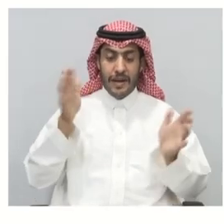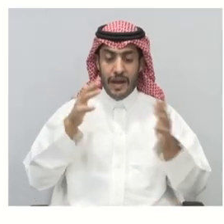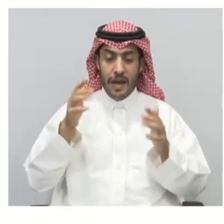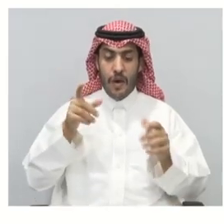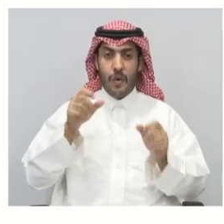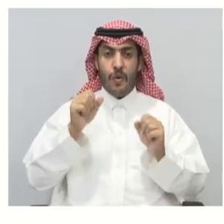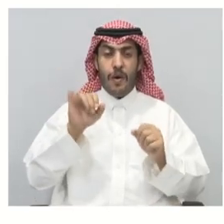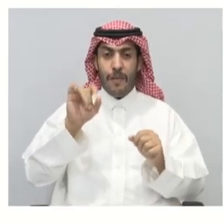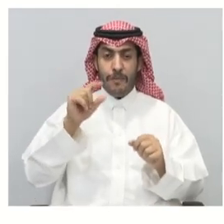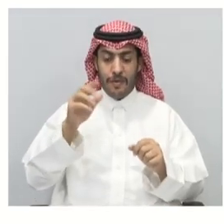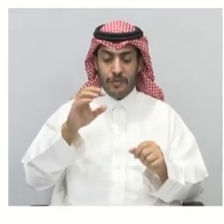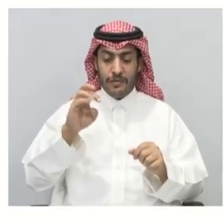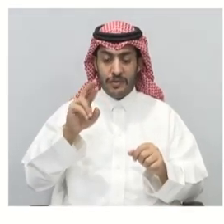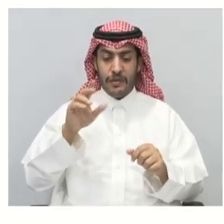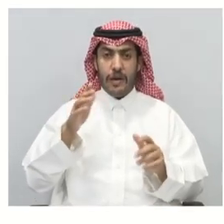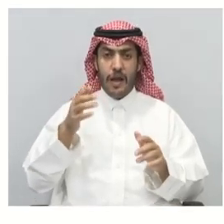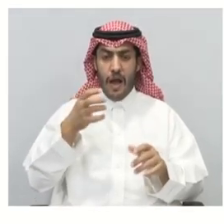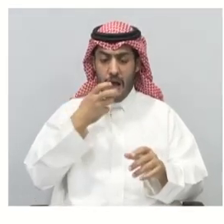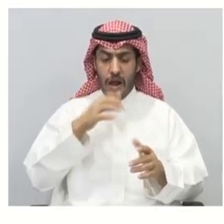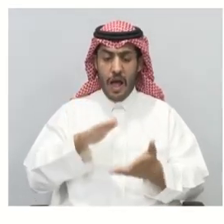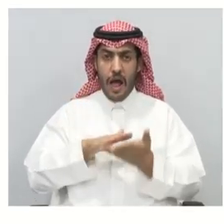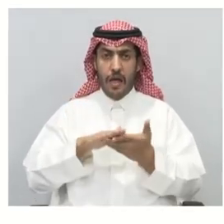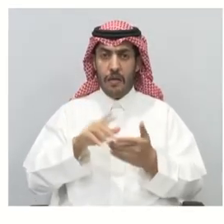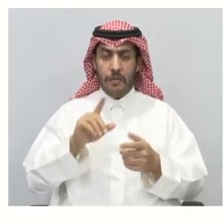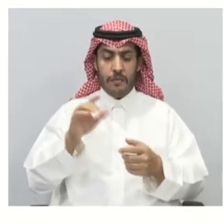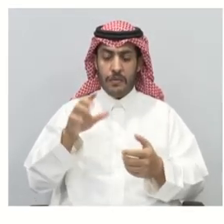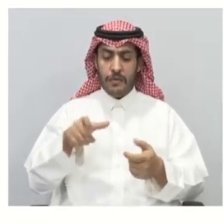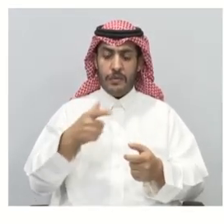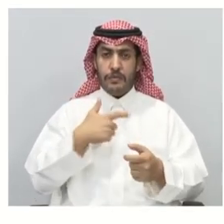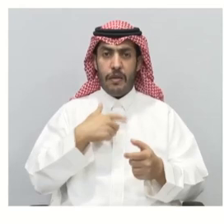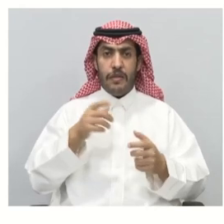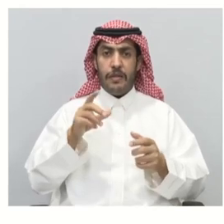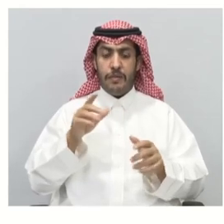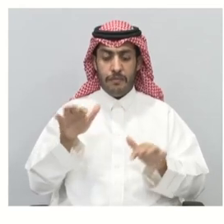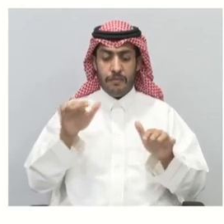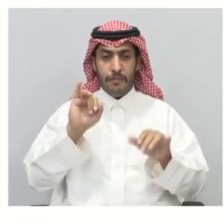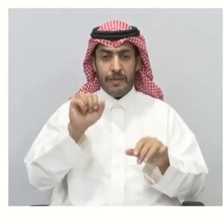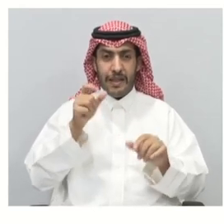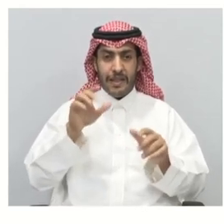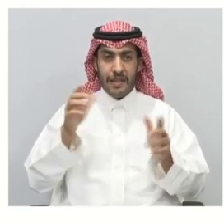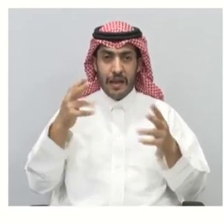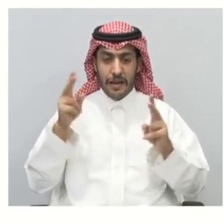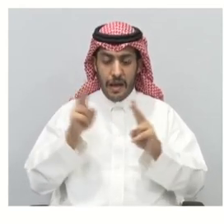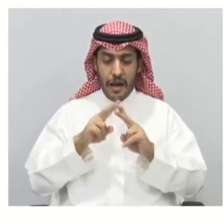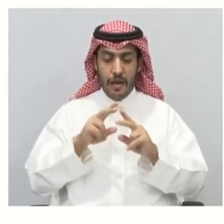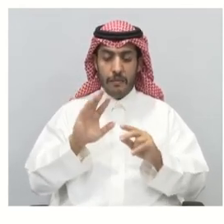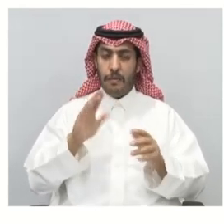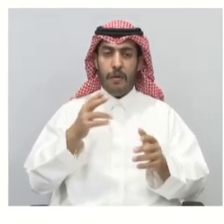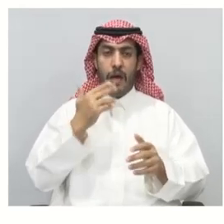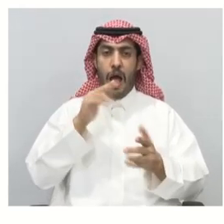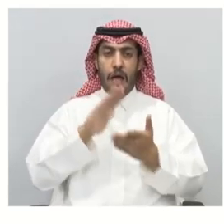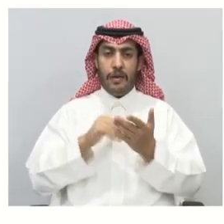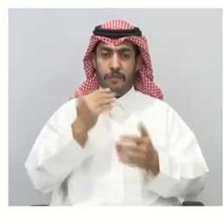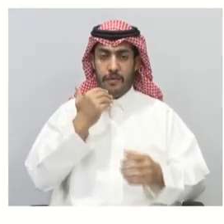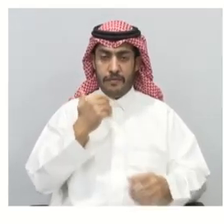وقوه المد والجزر وحراره الارض مصادر طاقه دون اي خطر على على البيئه هنا بالتاكد انك ان هذا هو